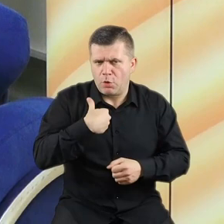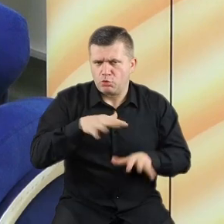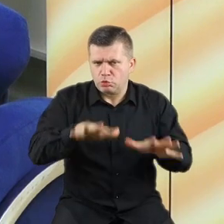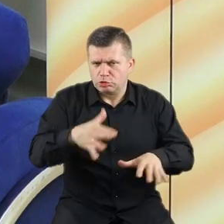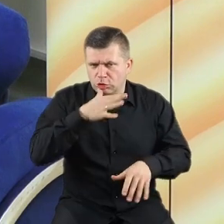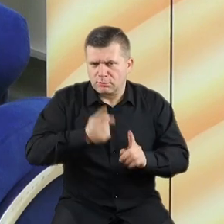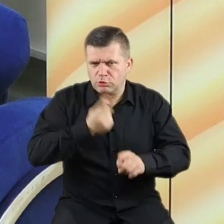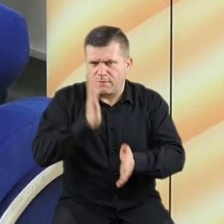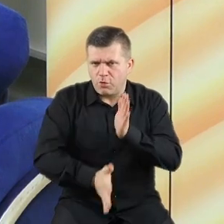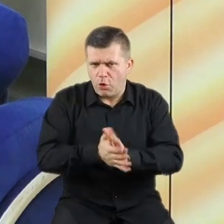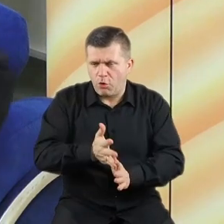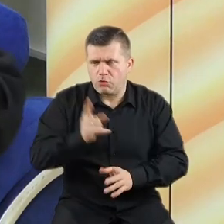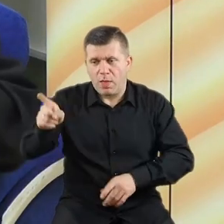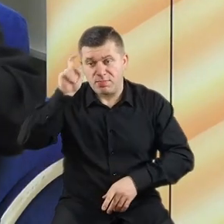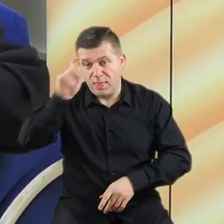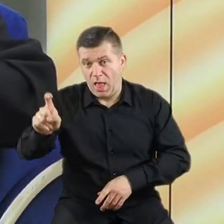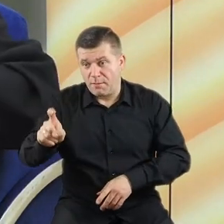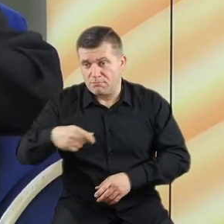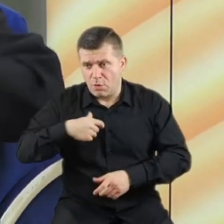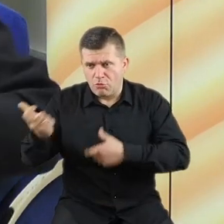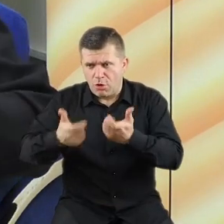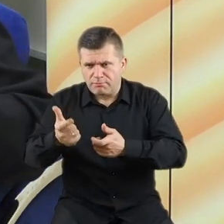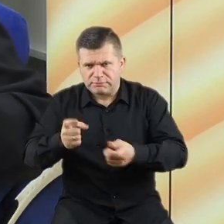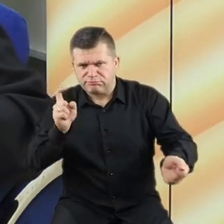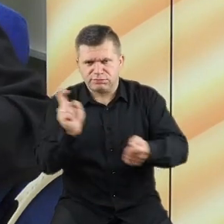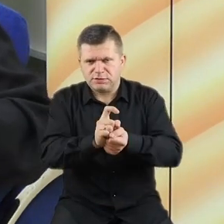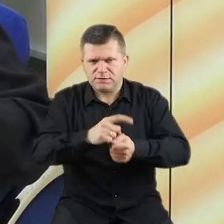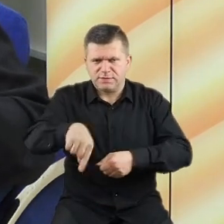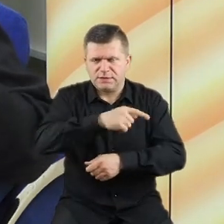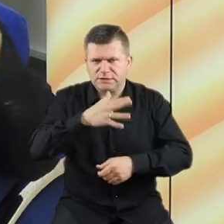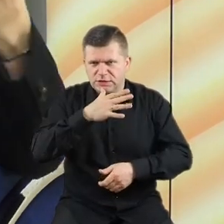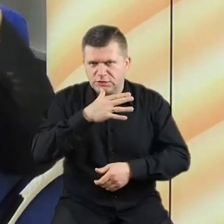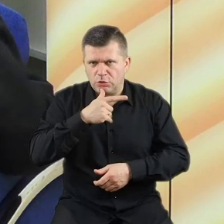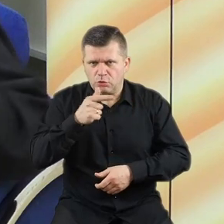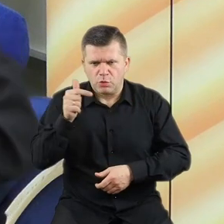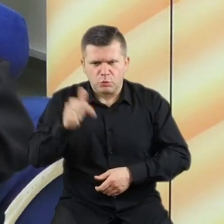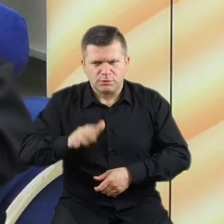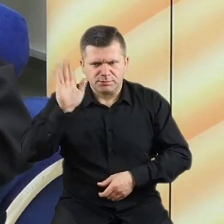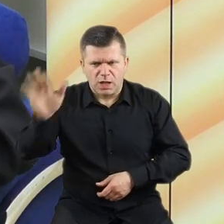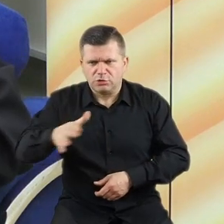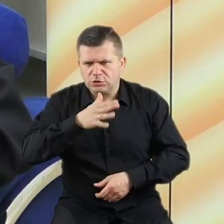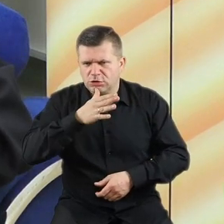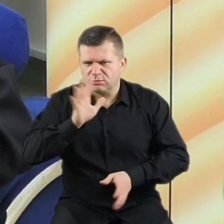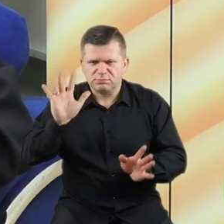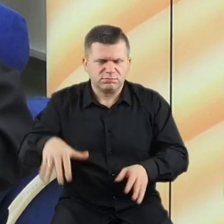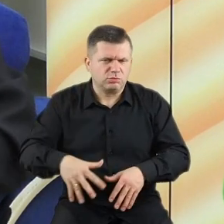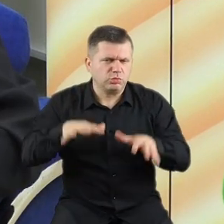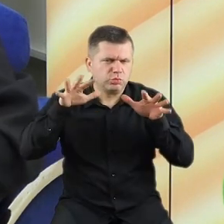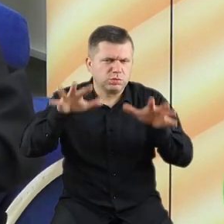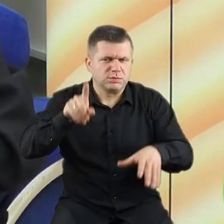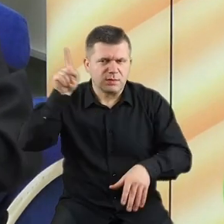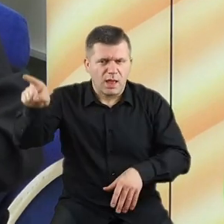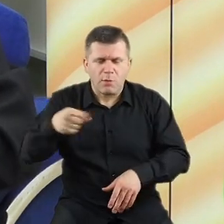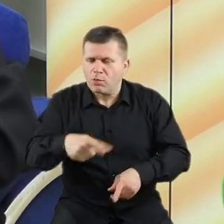wojną, no to Niemcy, którzy napędzili całą antyżydowską histerię, no to nie musieli mieć tam tych Żydów po prostu 5 razy więcej. A